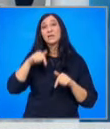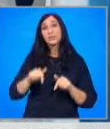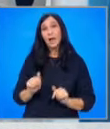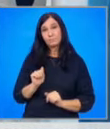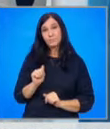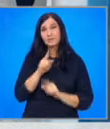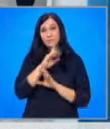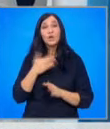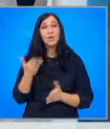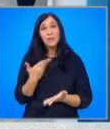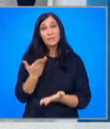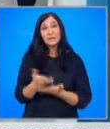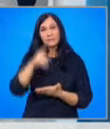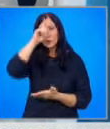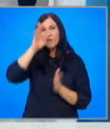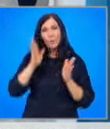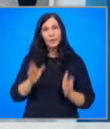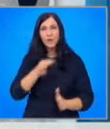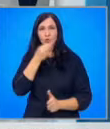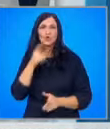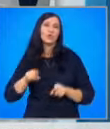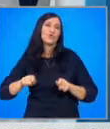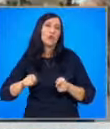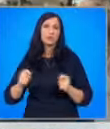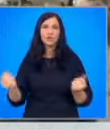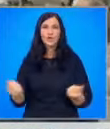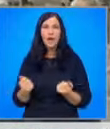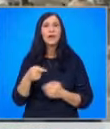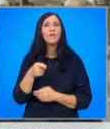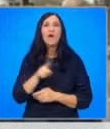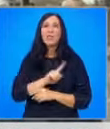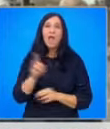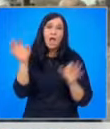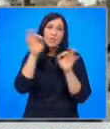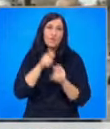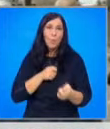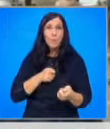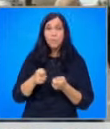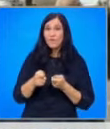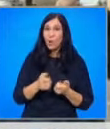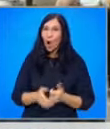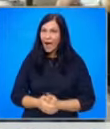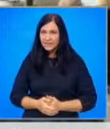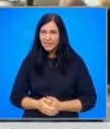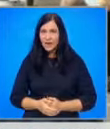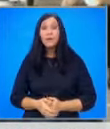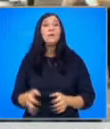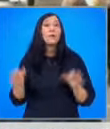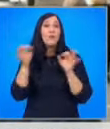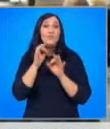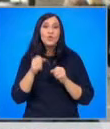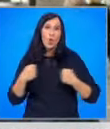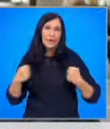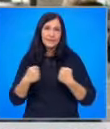запазват мълчание. Техни представители в София определиха случилото се като терористичен акт. Това не е нито провокация, нито